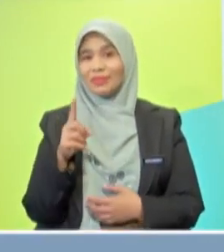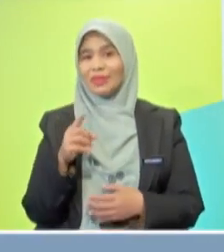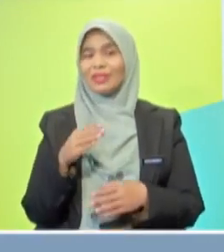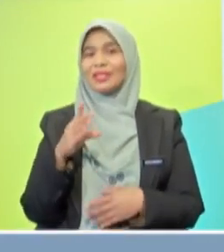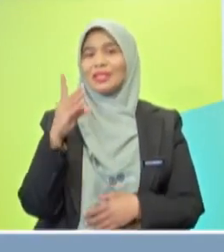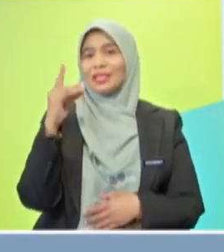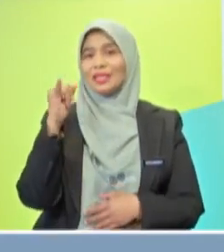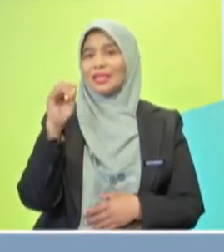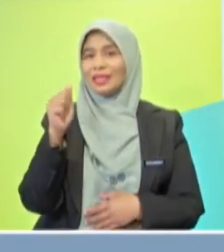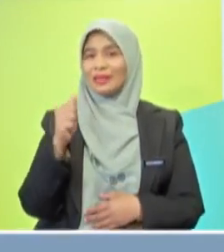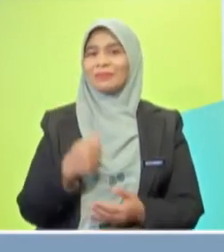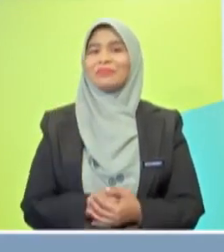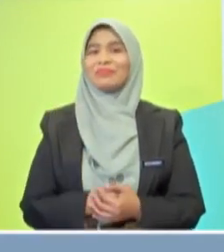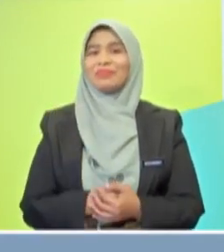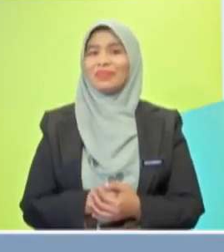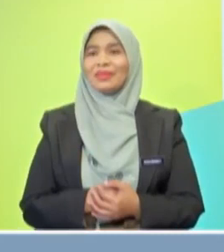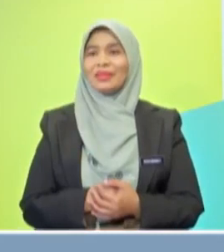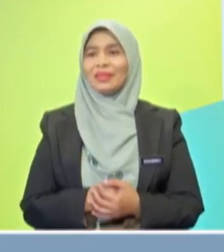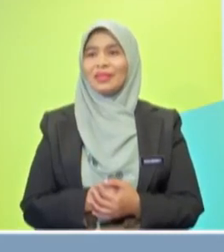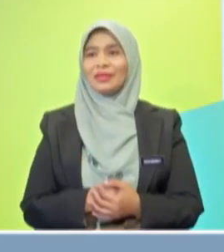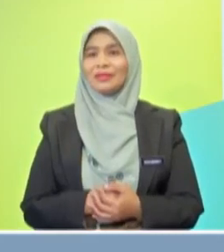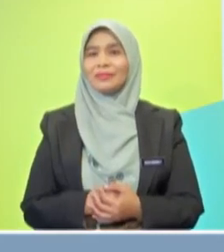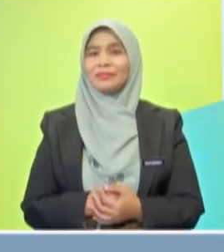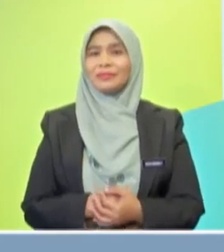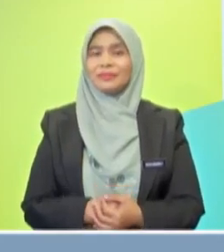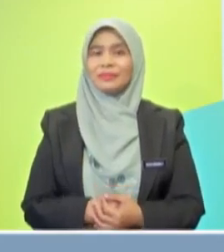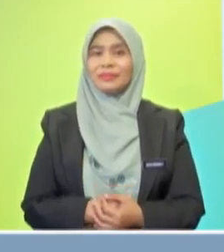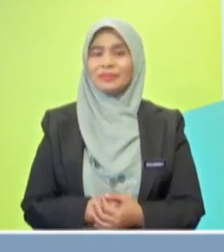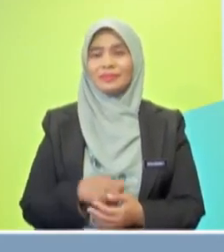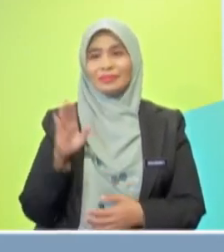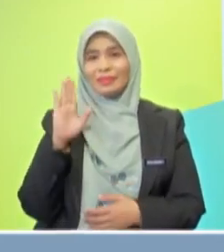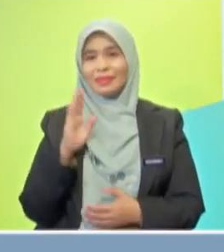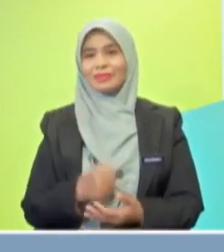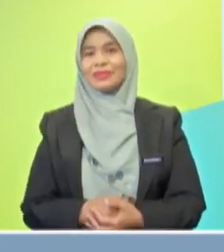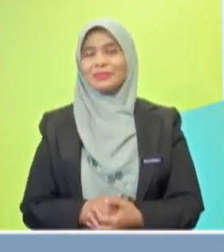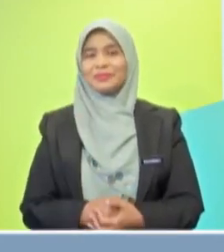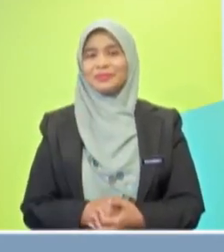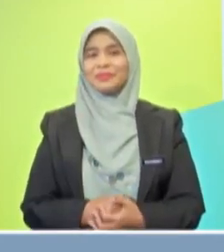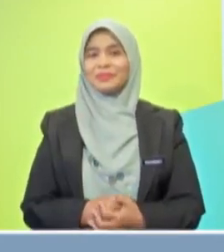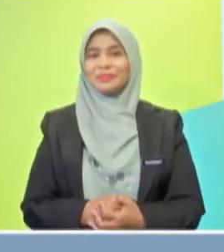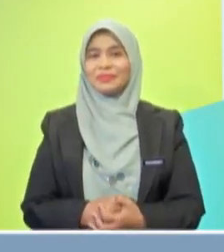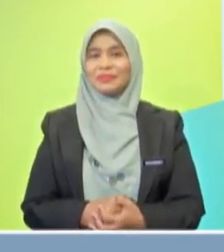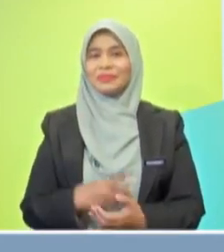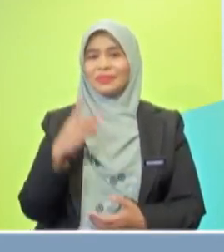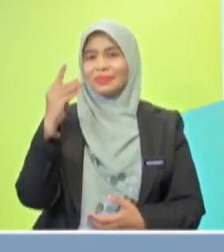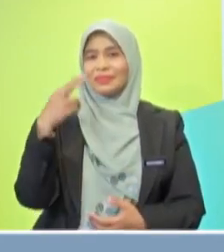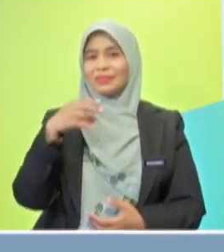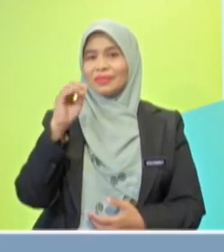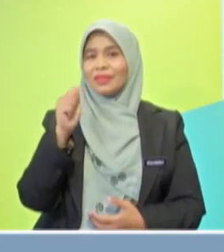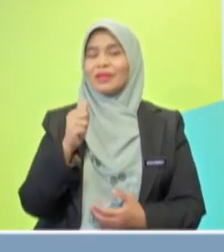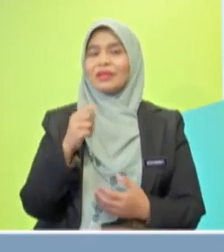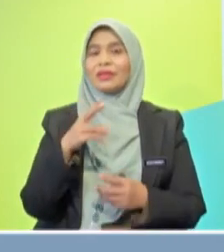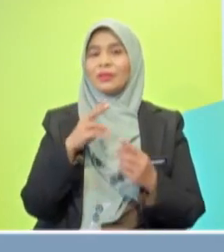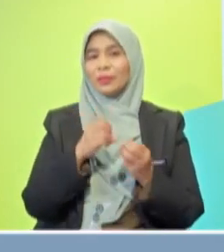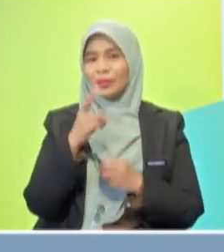dia je. Ini murid sekolah Ustazah. Aiman? Okey. Okey. Lambai tangan dia. Okey, yang